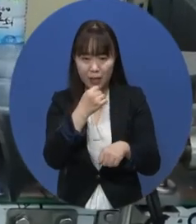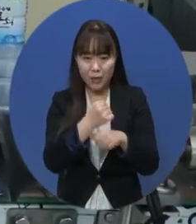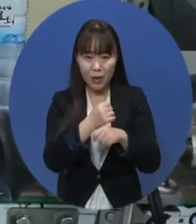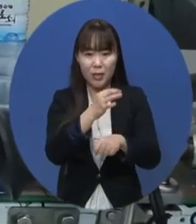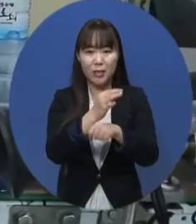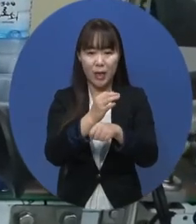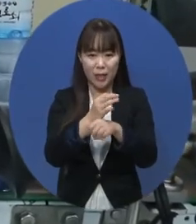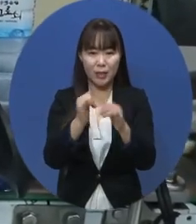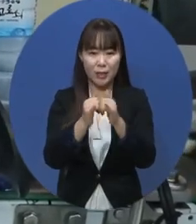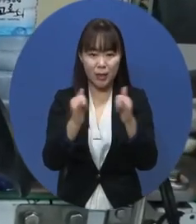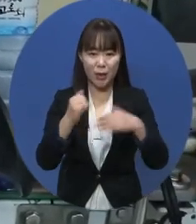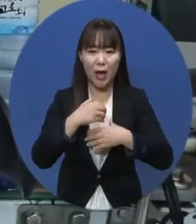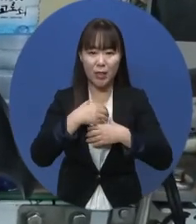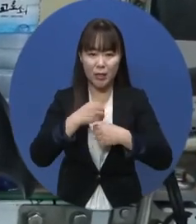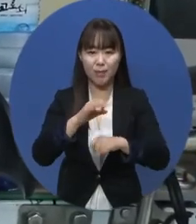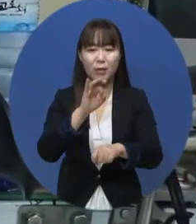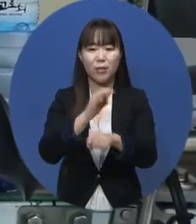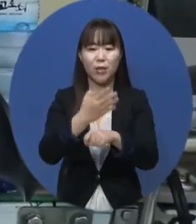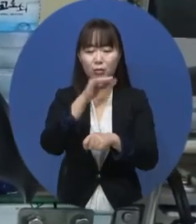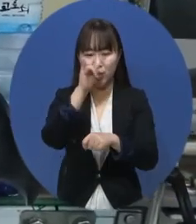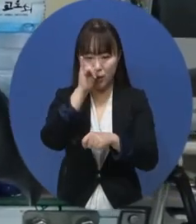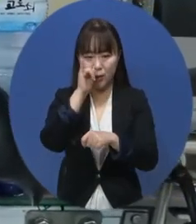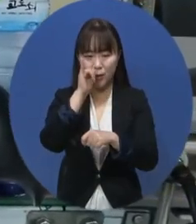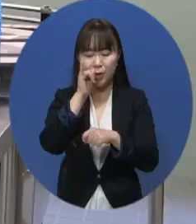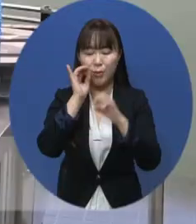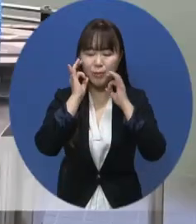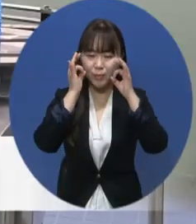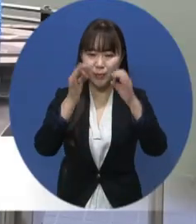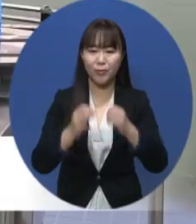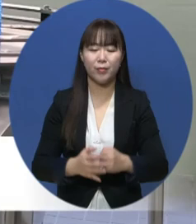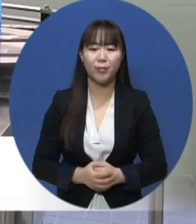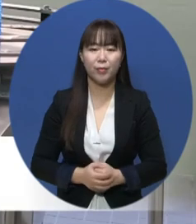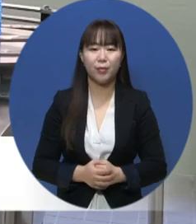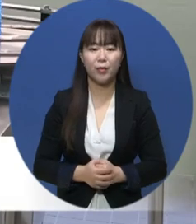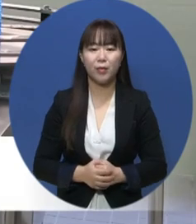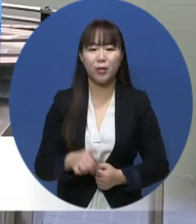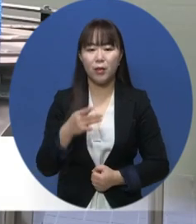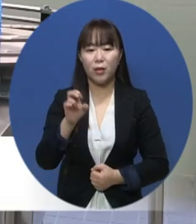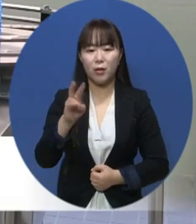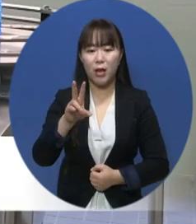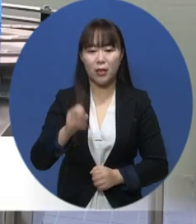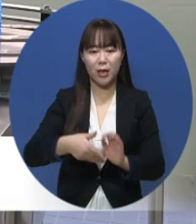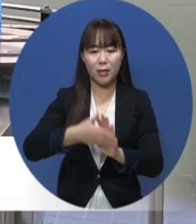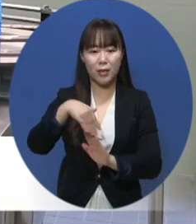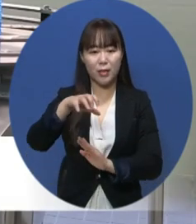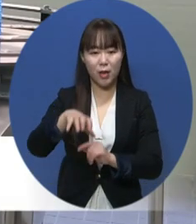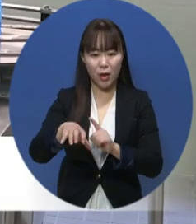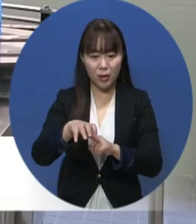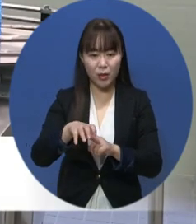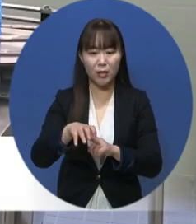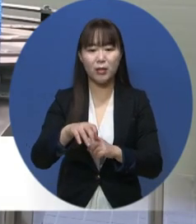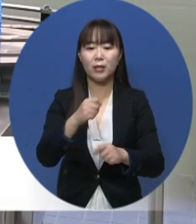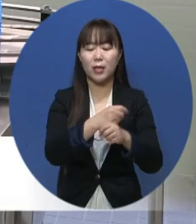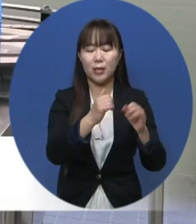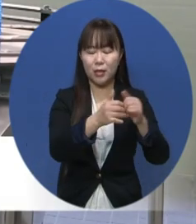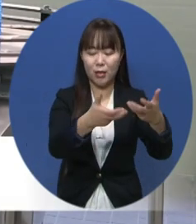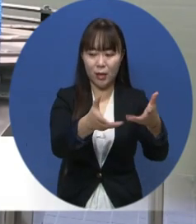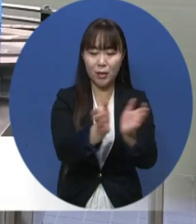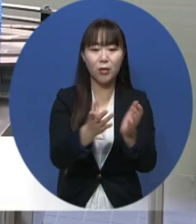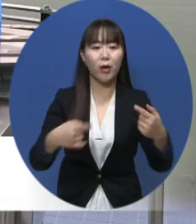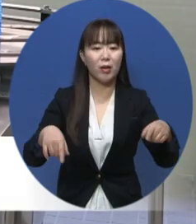소비자들이 안심하고 구입할 수 있도록 했습니다. 저희 광양시에서는 생산자 단체와 함께